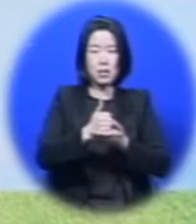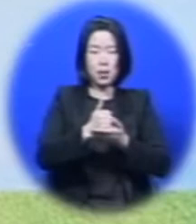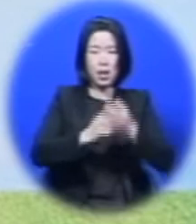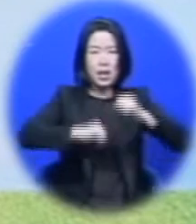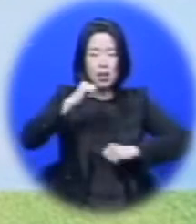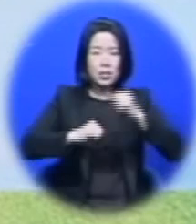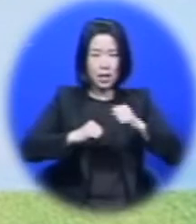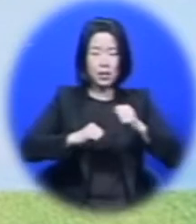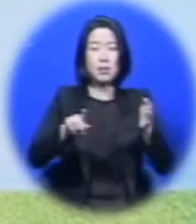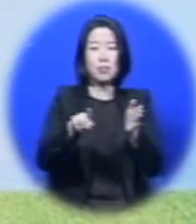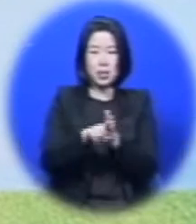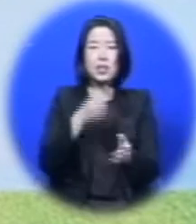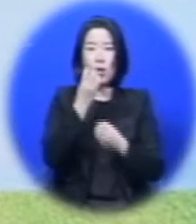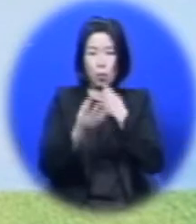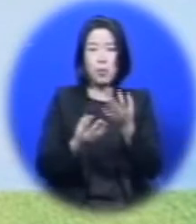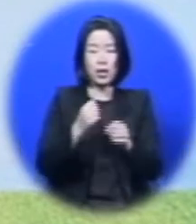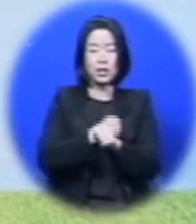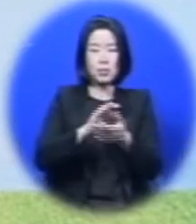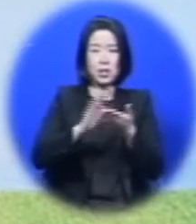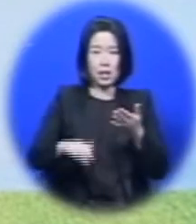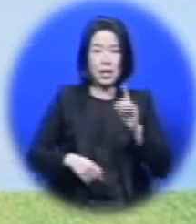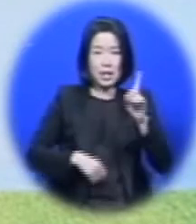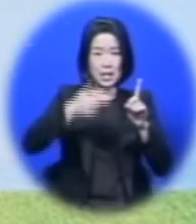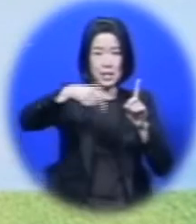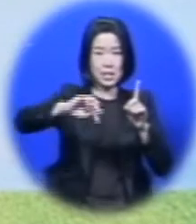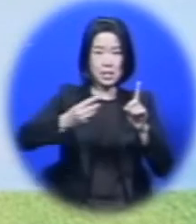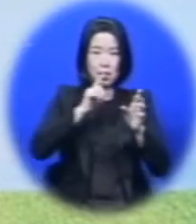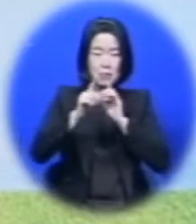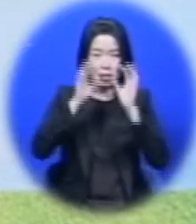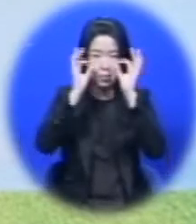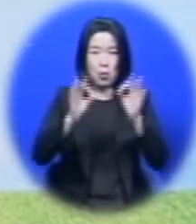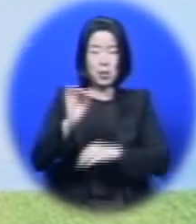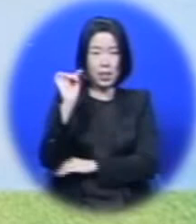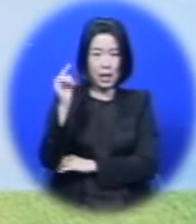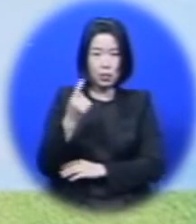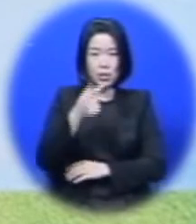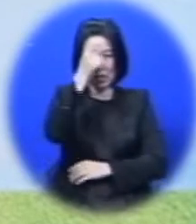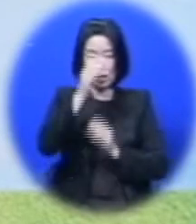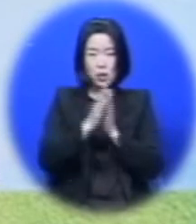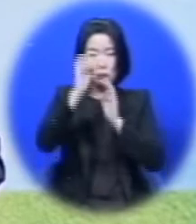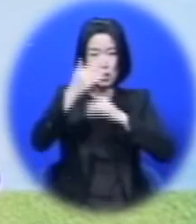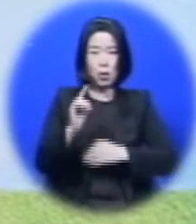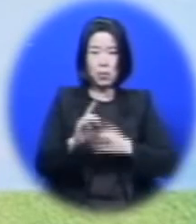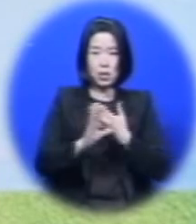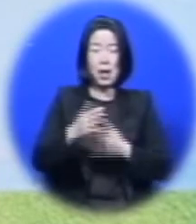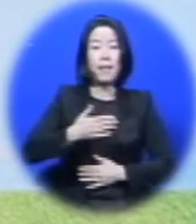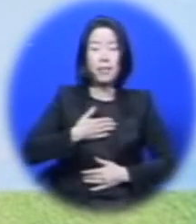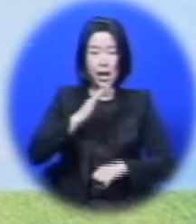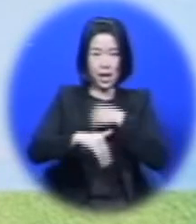고백입니다. 기도한다는 것은. 1절 말씀해 보면 다윗이 이렇게 기도합니다. 나의 하나님,